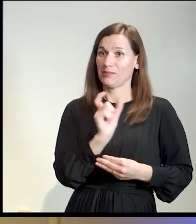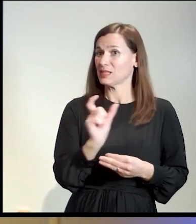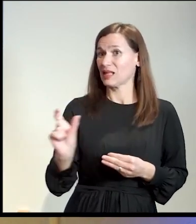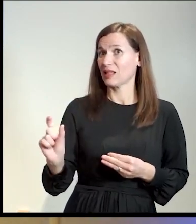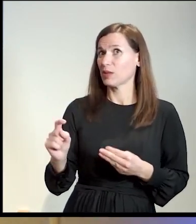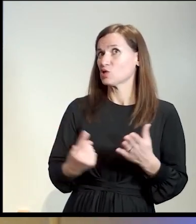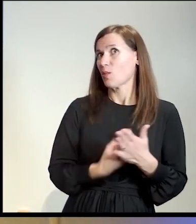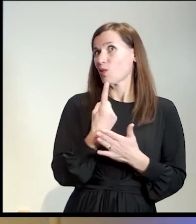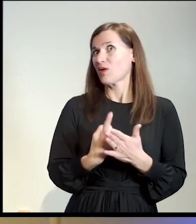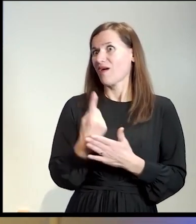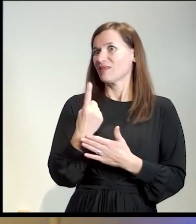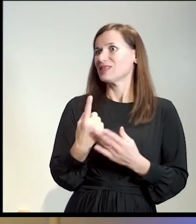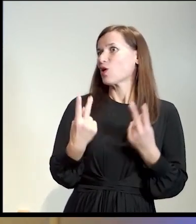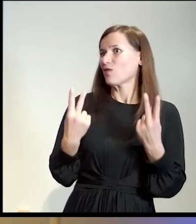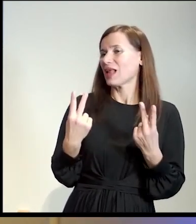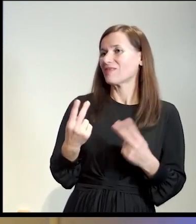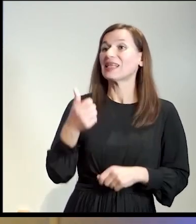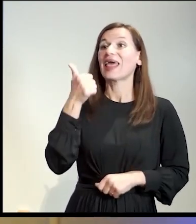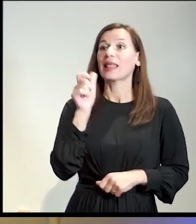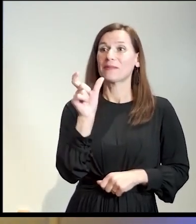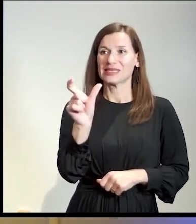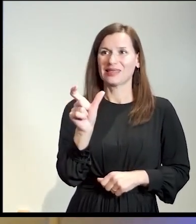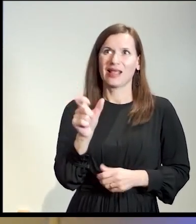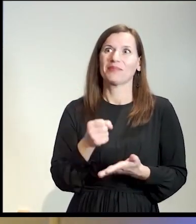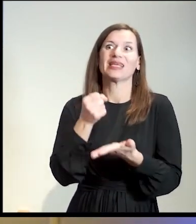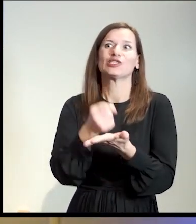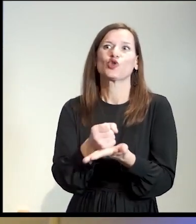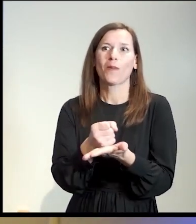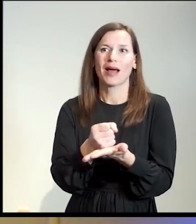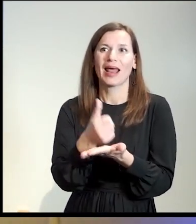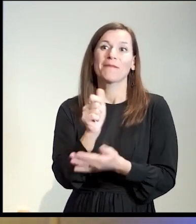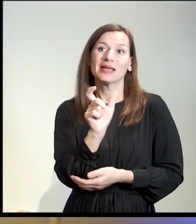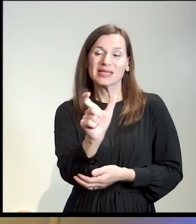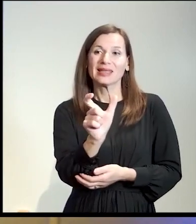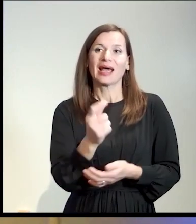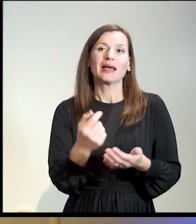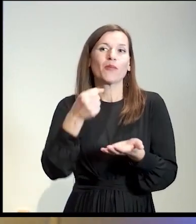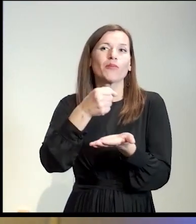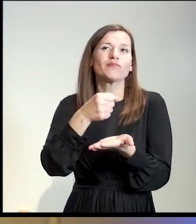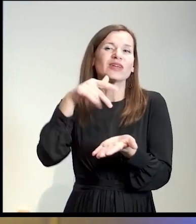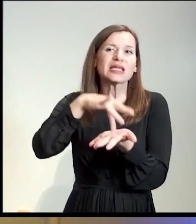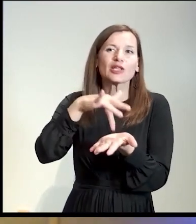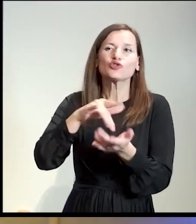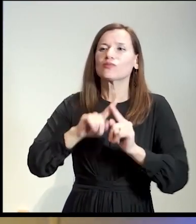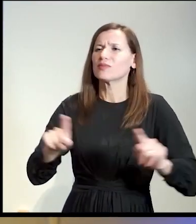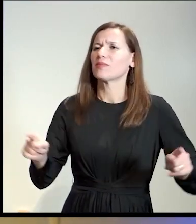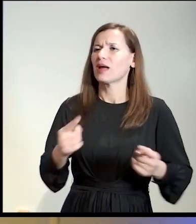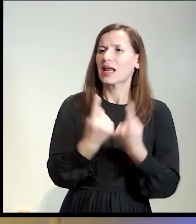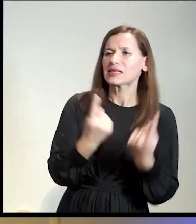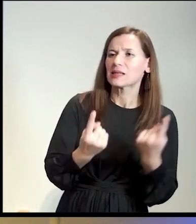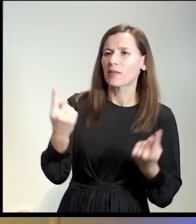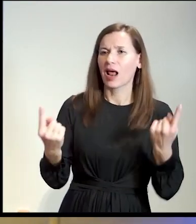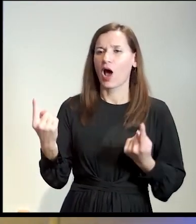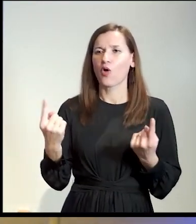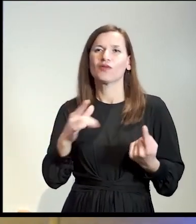se uveljavili, je ena beseda izstopala. Beseda, ki je postala središče številnih razprav, ki je zajela srca in misli